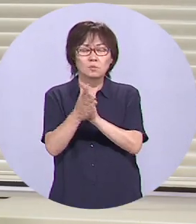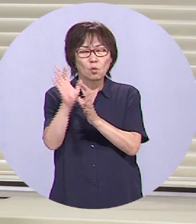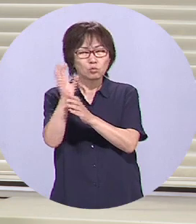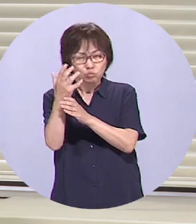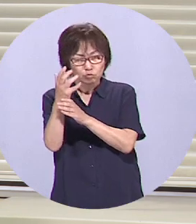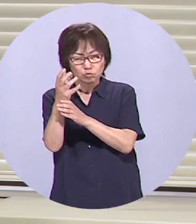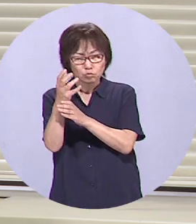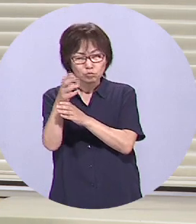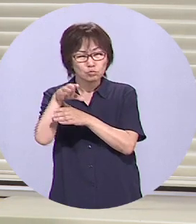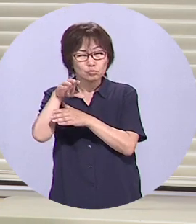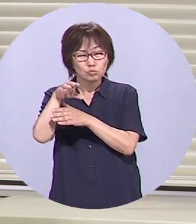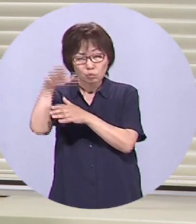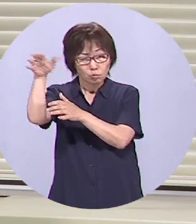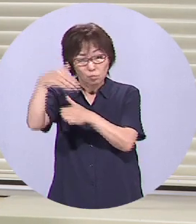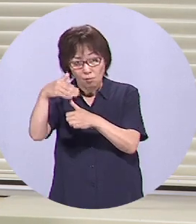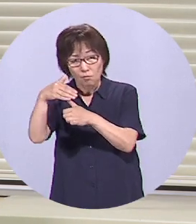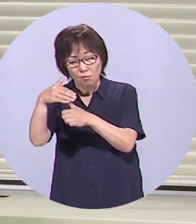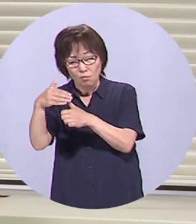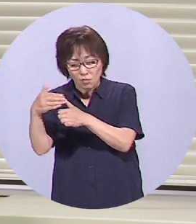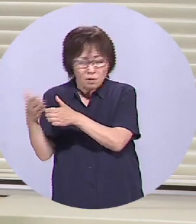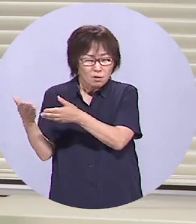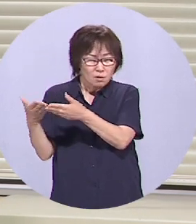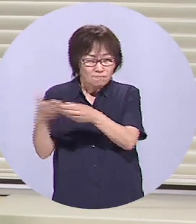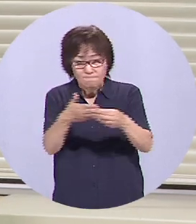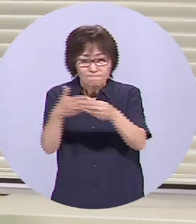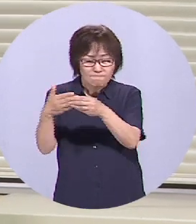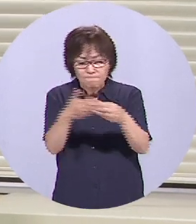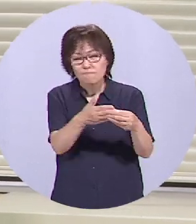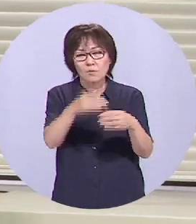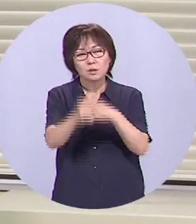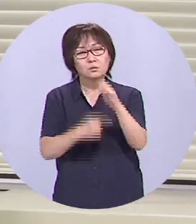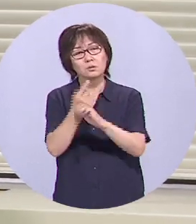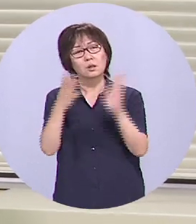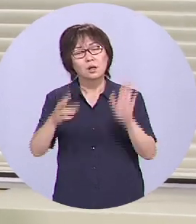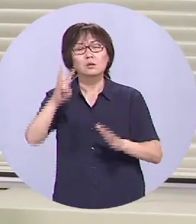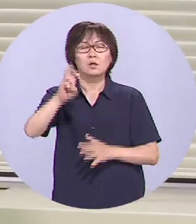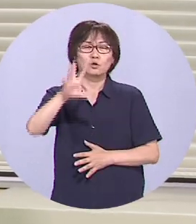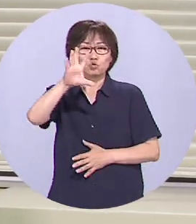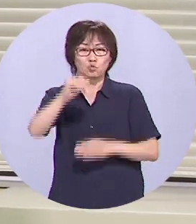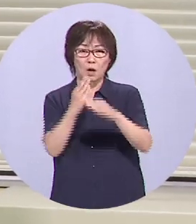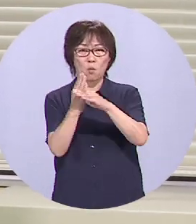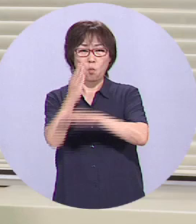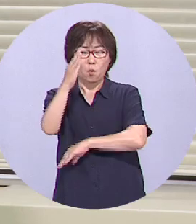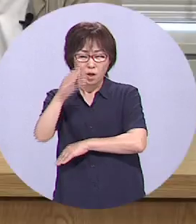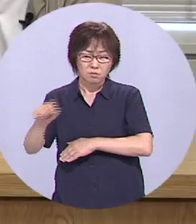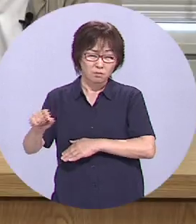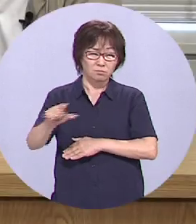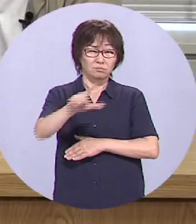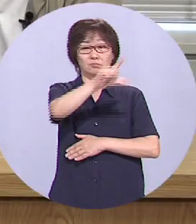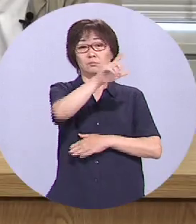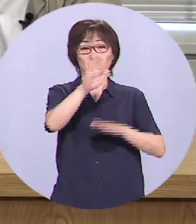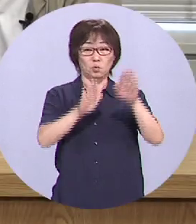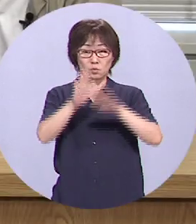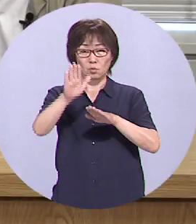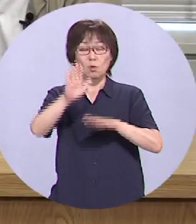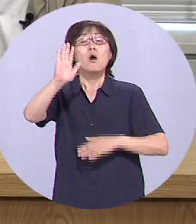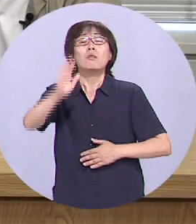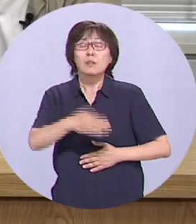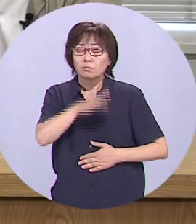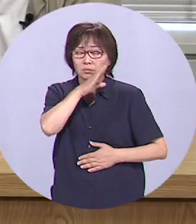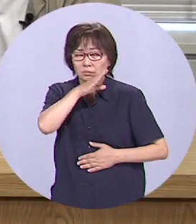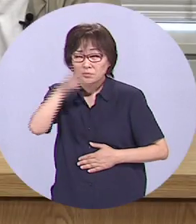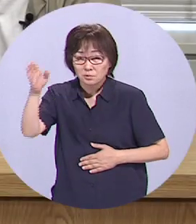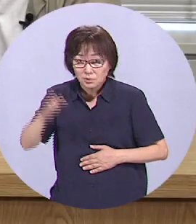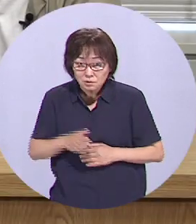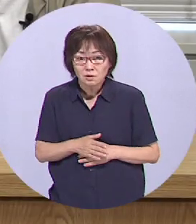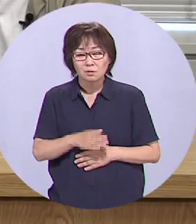送患者さんですね、30万人を超えまして毎年右肩上がりに上がっているという現状です。ただし救急搬送のです